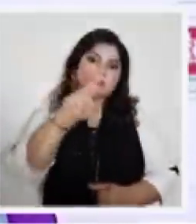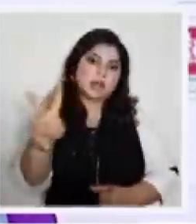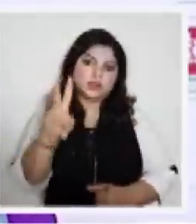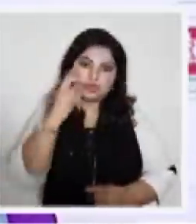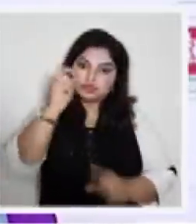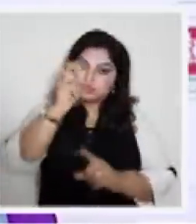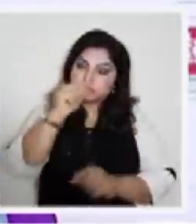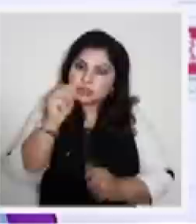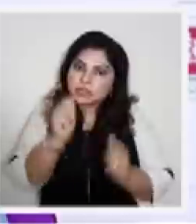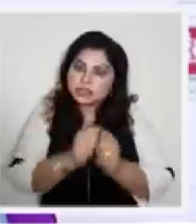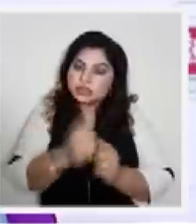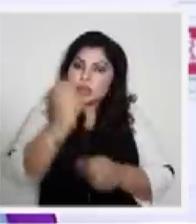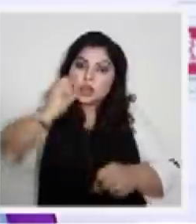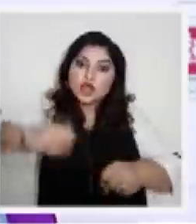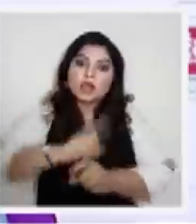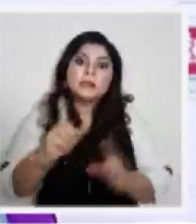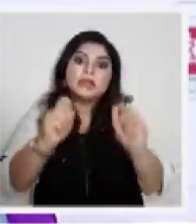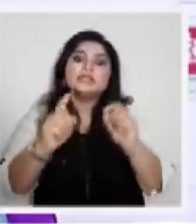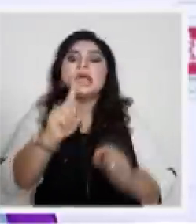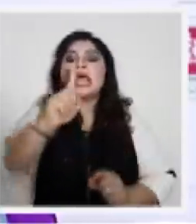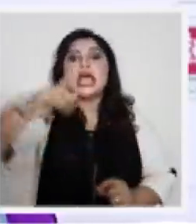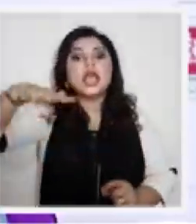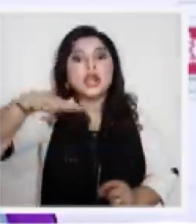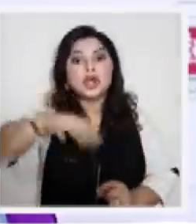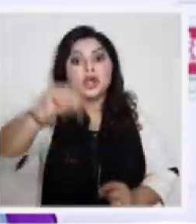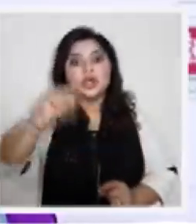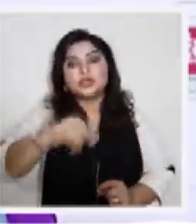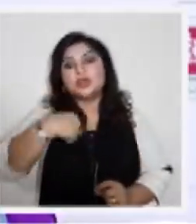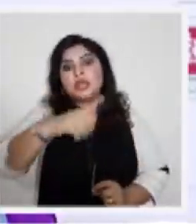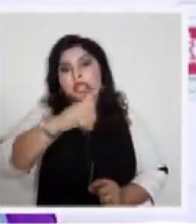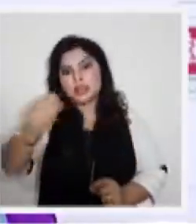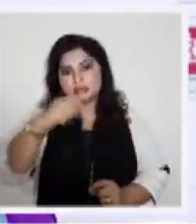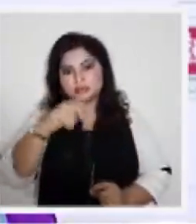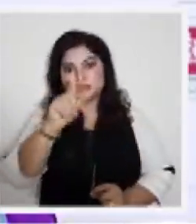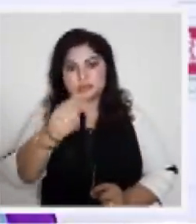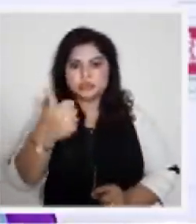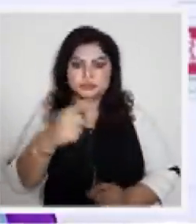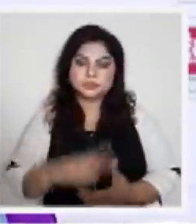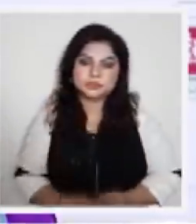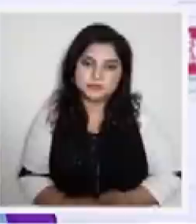দক্ষিণ পূর্ব এশিয়া 24 ঘন্টায় শনাক্ত হয়েছে 30,512 জন, এ পর্যন্ত শনাক্ত